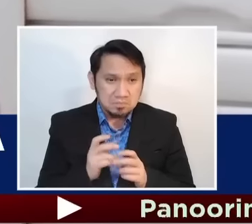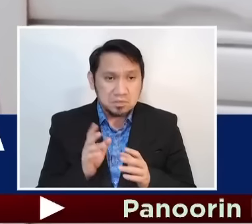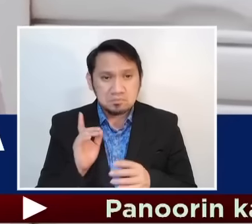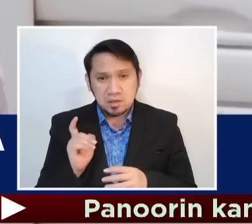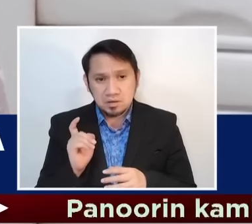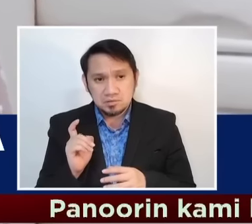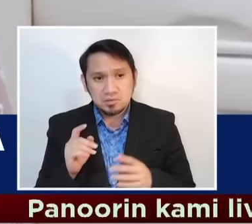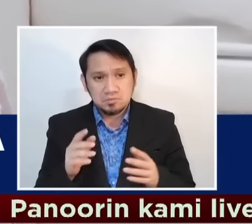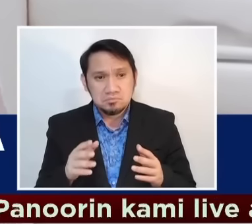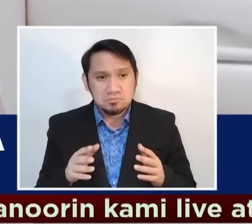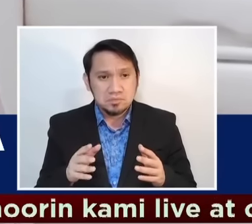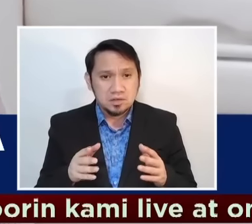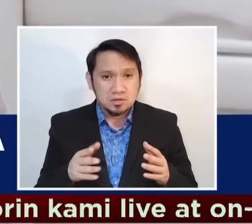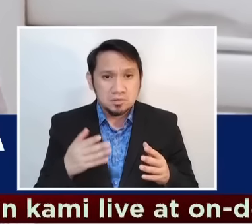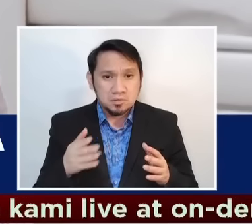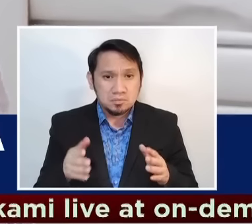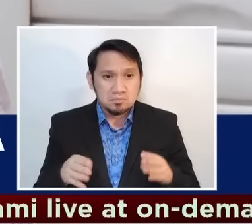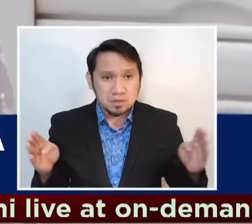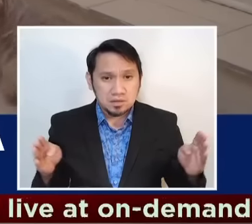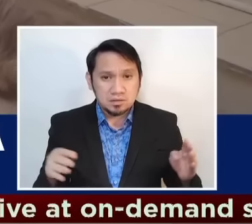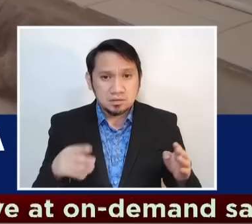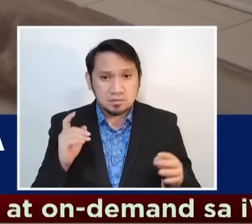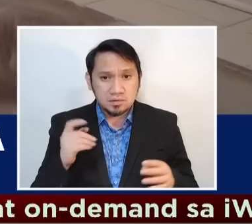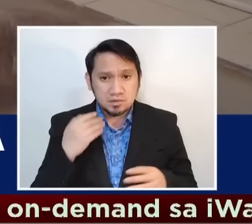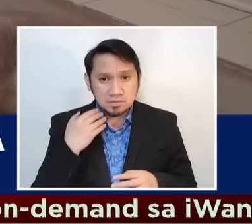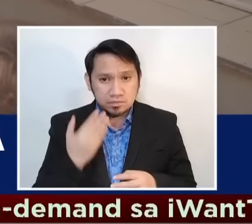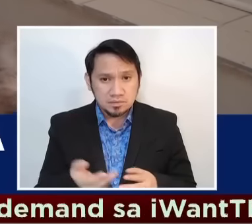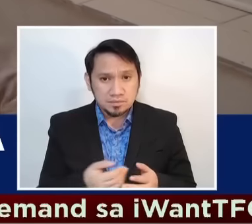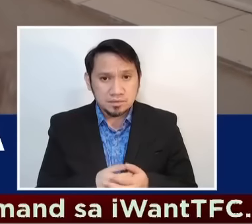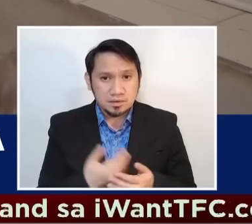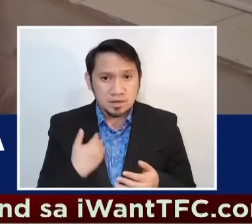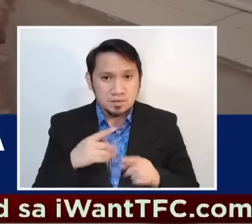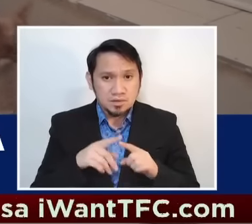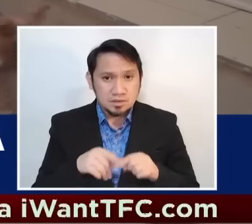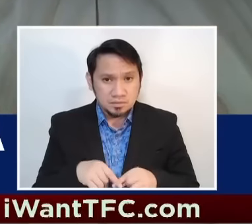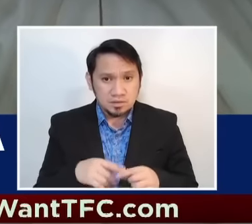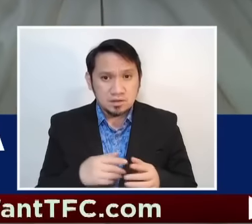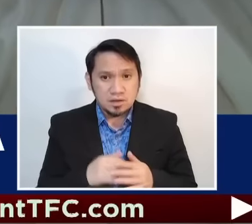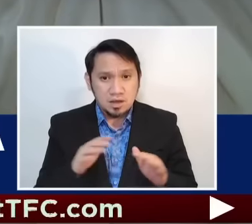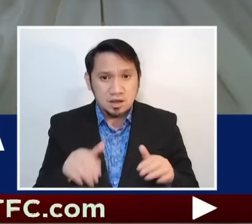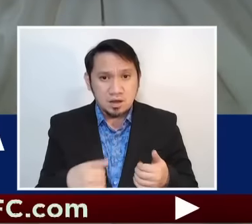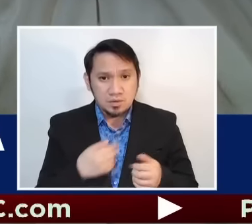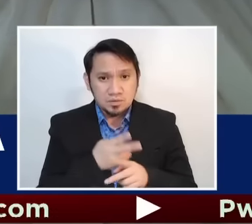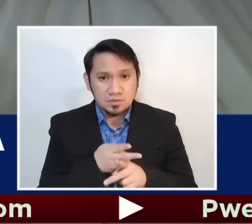yung maliit, they have a longevity na will depend on how much you care for them.